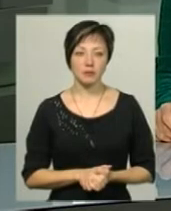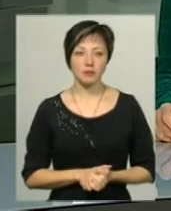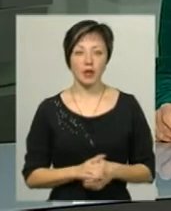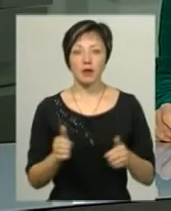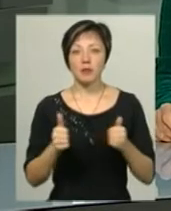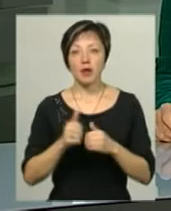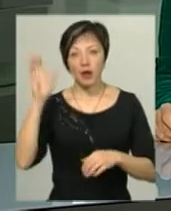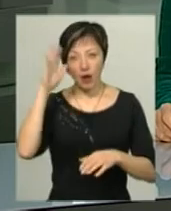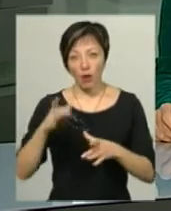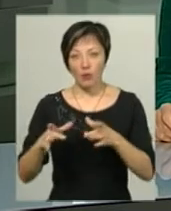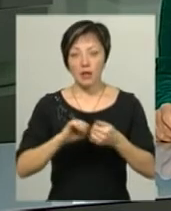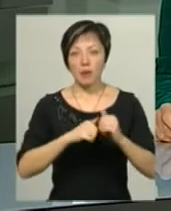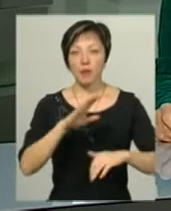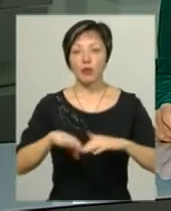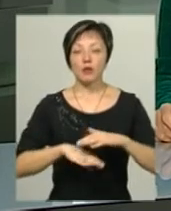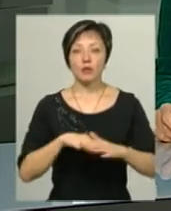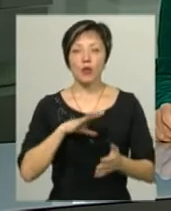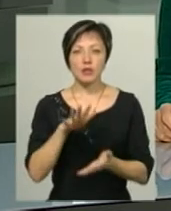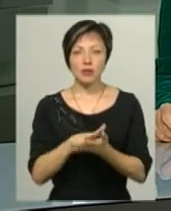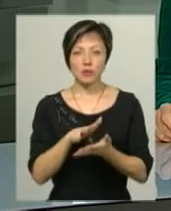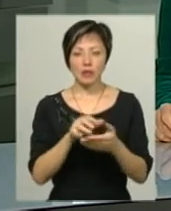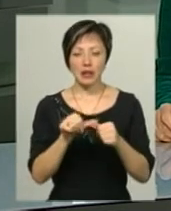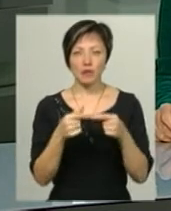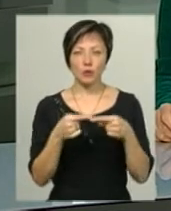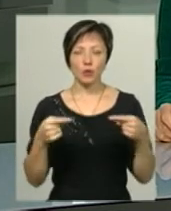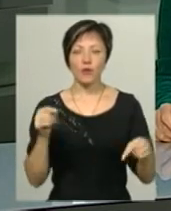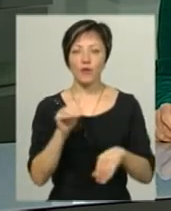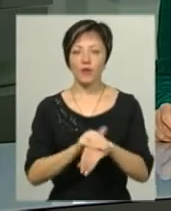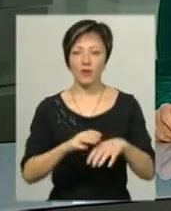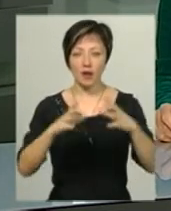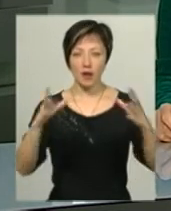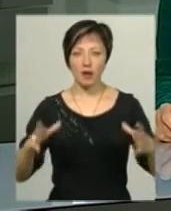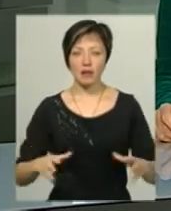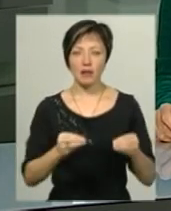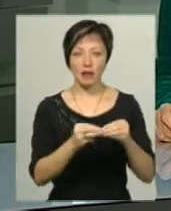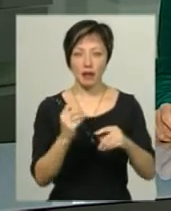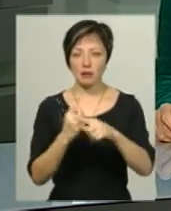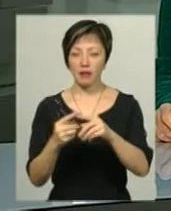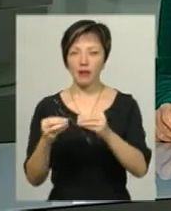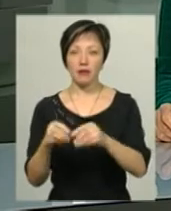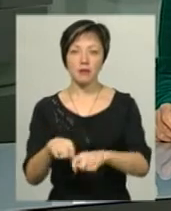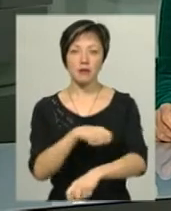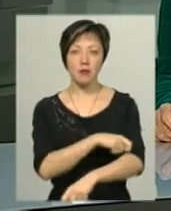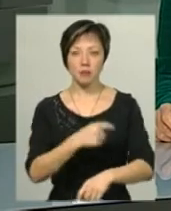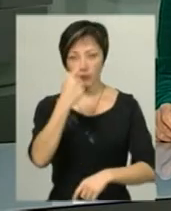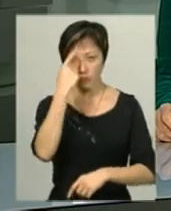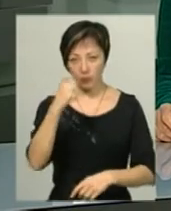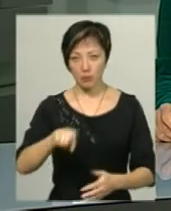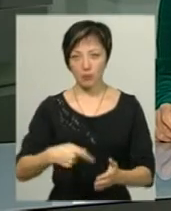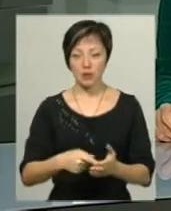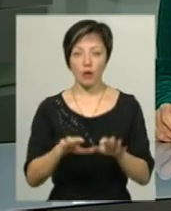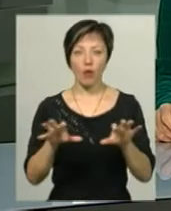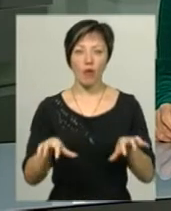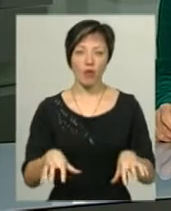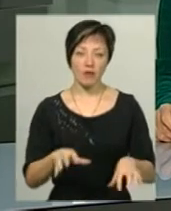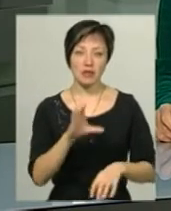Біля озера у Кам'янці-Подільському, котре було забруднене нафтопродуктами, виявили ємність розмірами 10 на 10 метрів. Про це повідомив міський голова